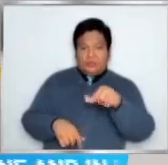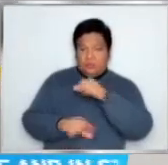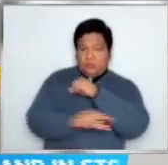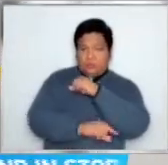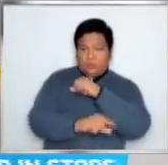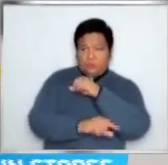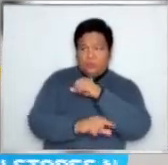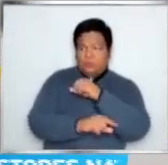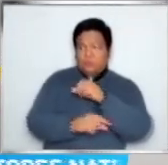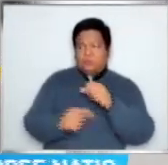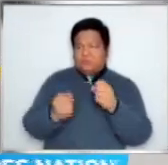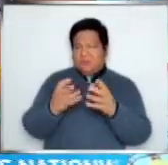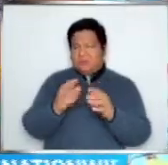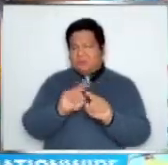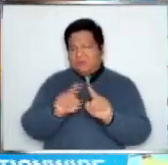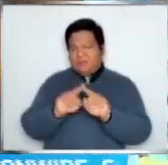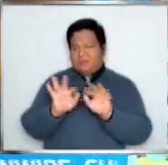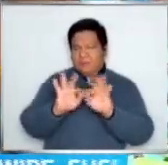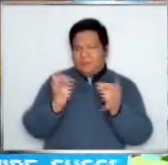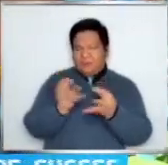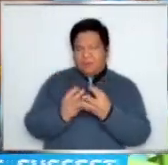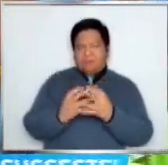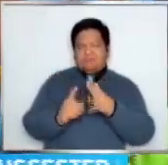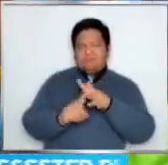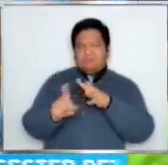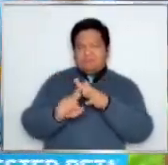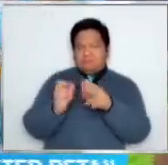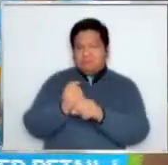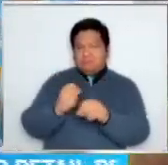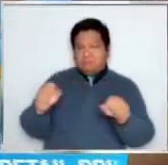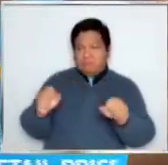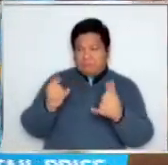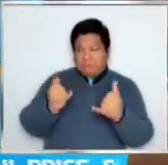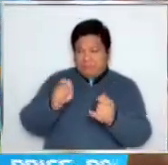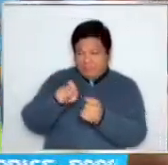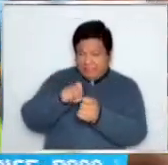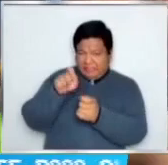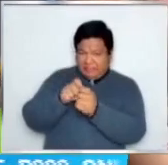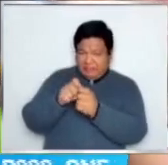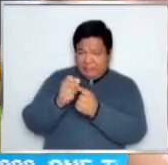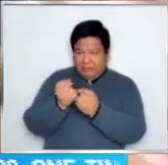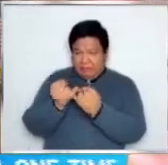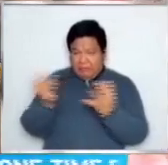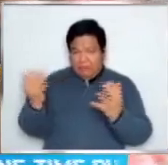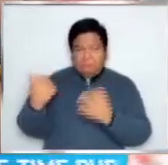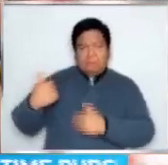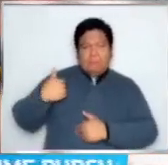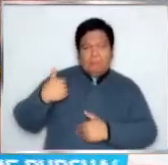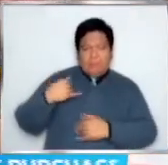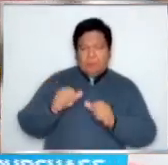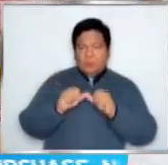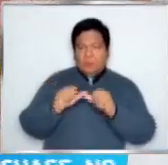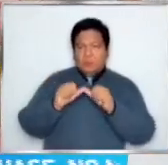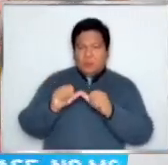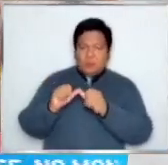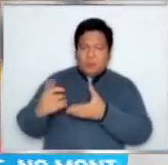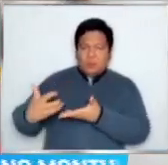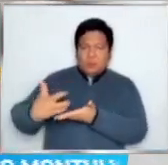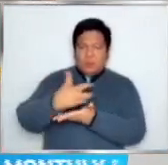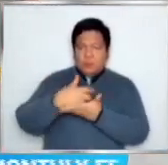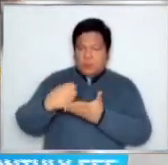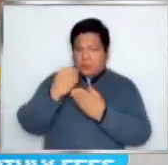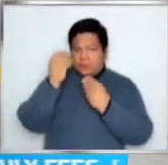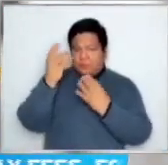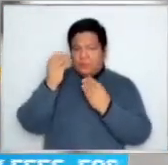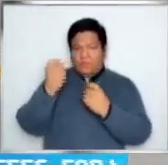kahapon. Sa kabuuan, Rafi, ay wala pa tayong eksaktong bilang sapagkat ongoing yung pangalap ng impormasyon ng PDR Aramo ng